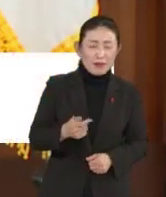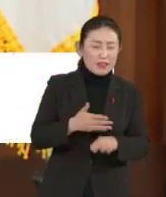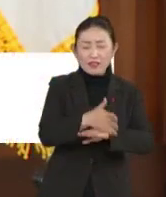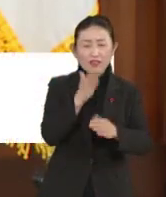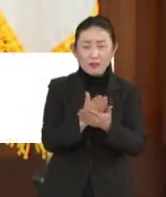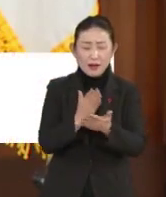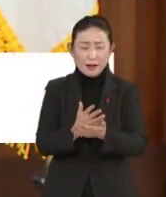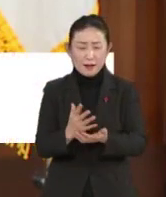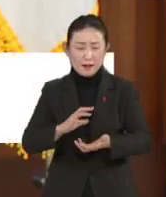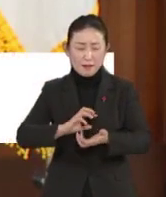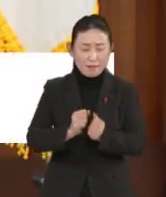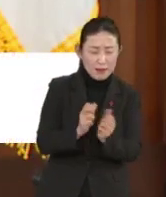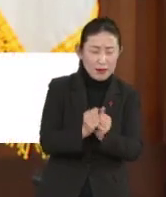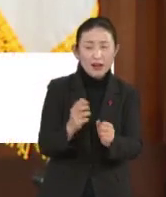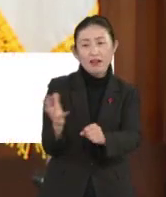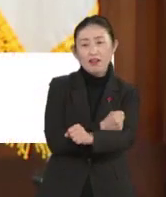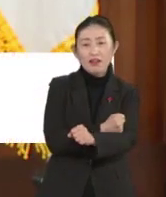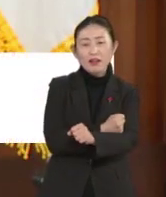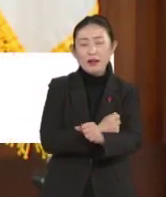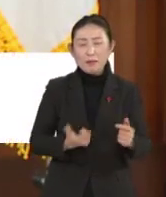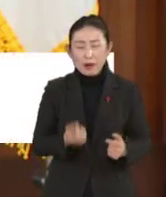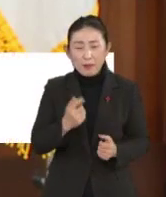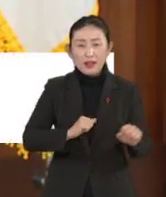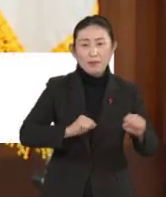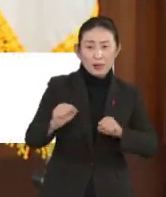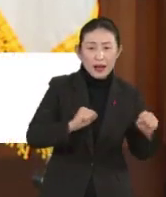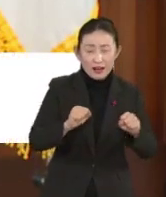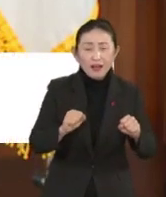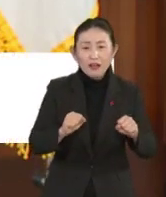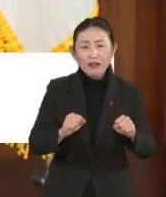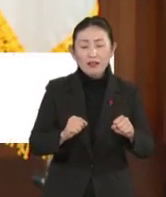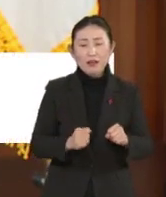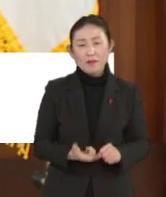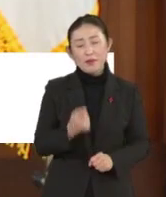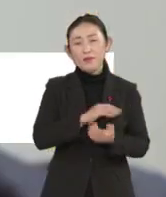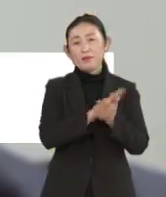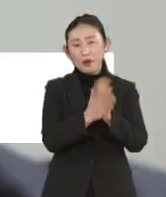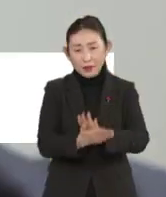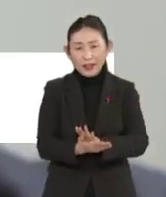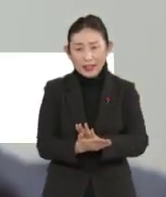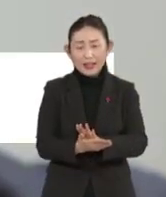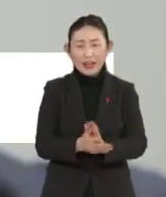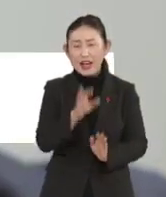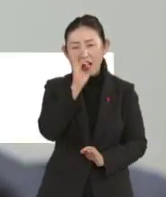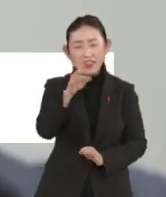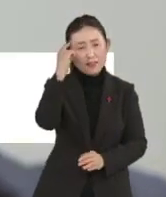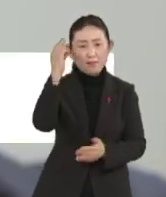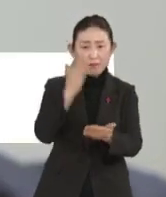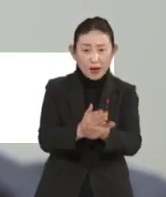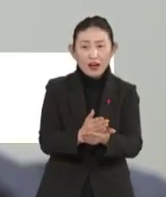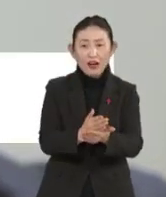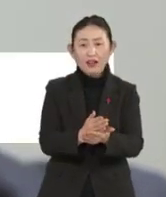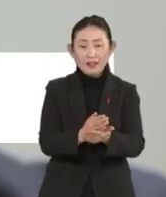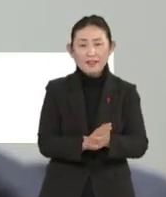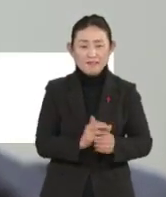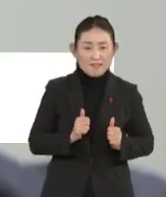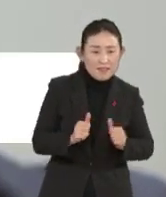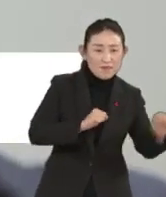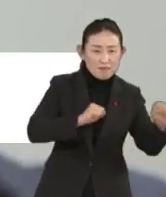그래서 저희는 왜 안 된다는 생각하지 말고 우리가 좀 빨리 해보자 어쨌든 뛰어다니면서